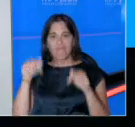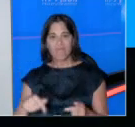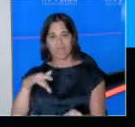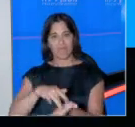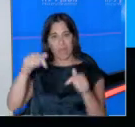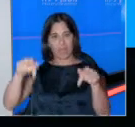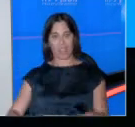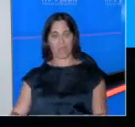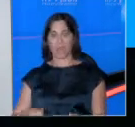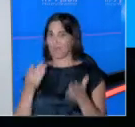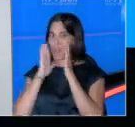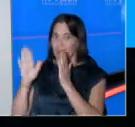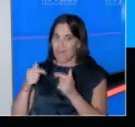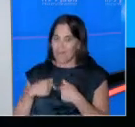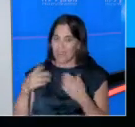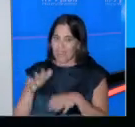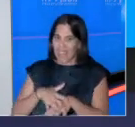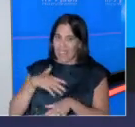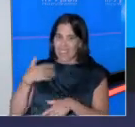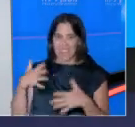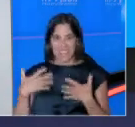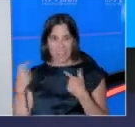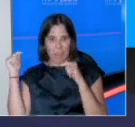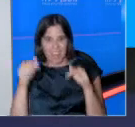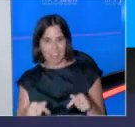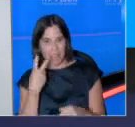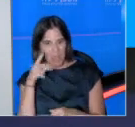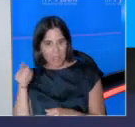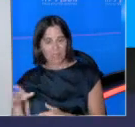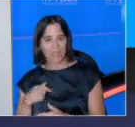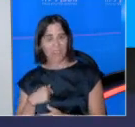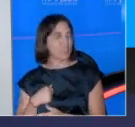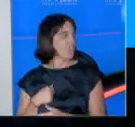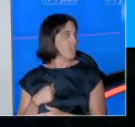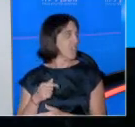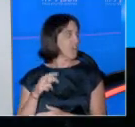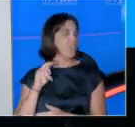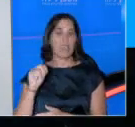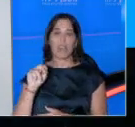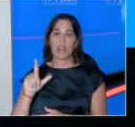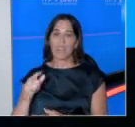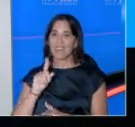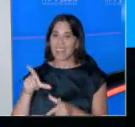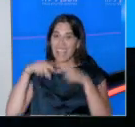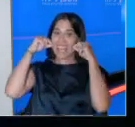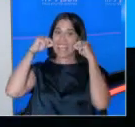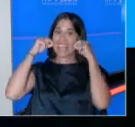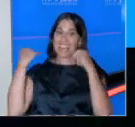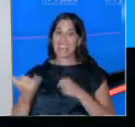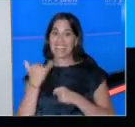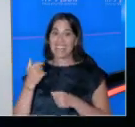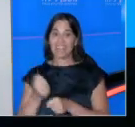פה, זה לא יאומן, אני מתרגש. אבל אני שמח שאת פה איתנו, אני שמח לראותך. נילי מדרי, פעילה חברתית שלא הפסיקה לחייך מהרגע